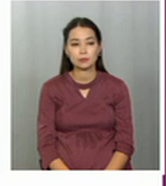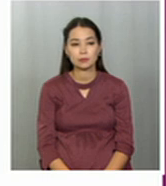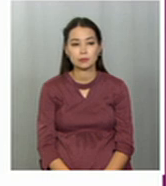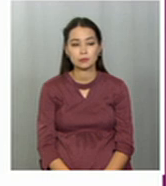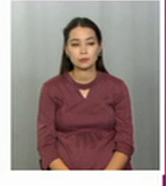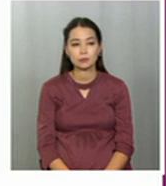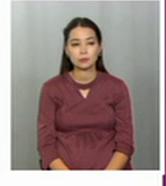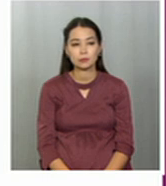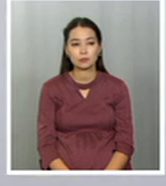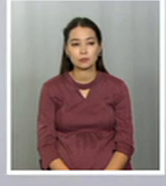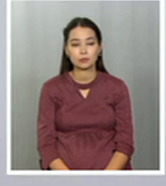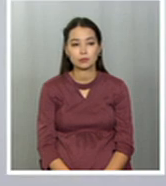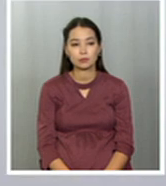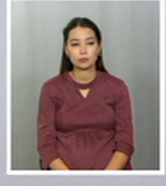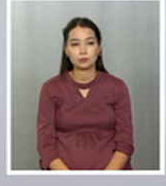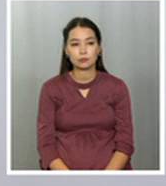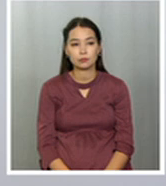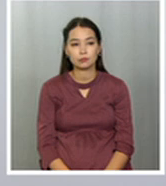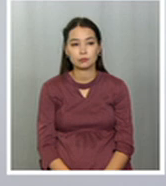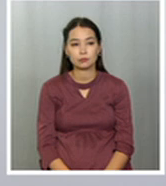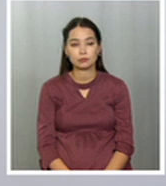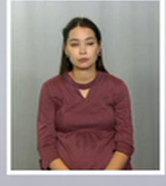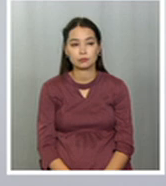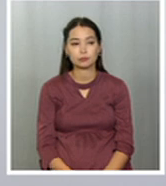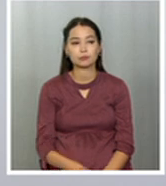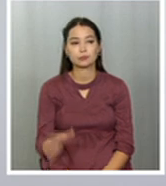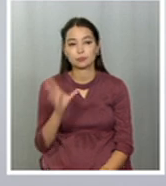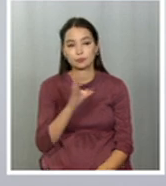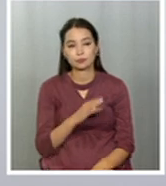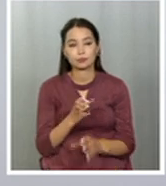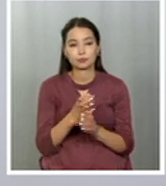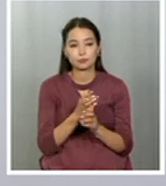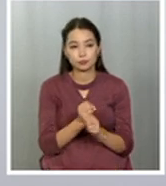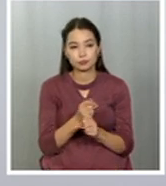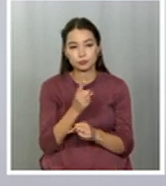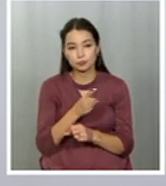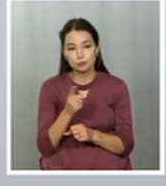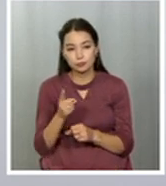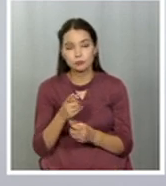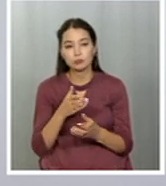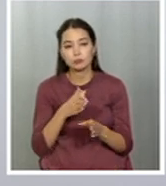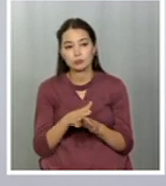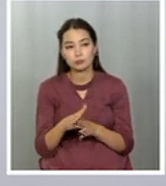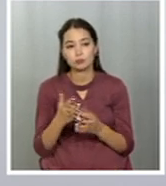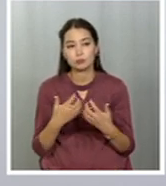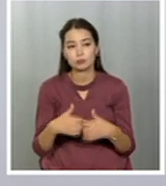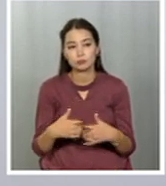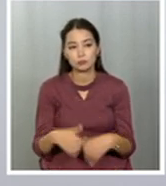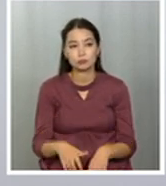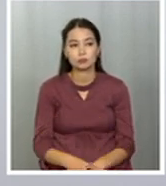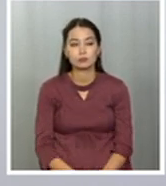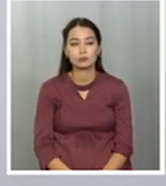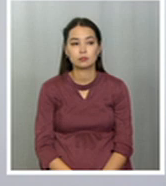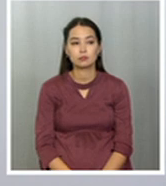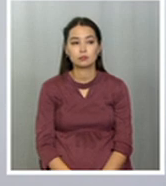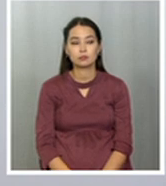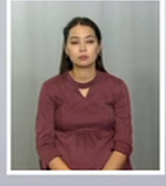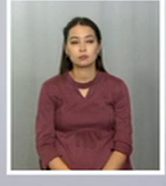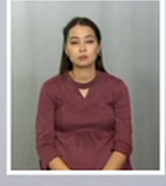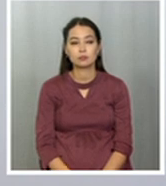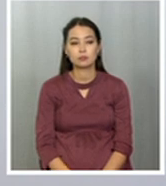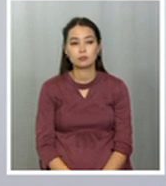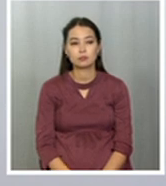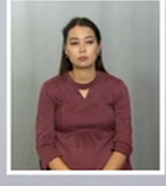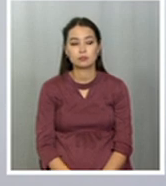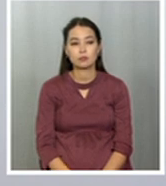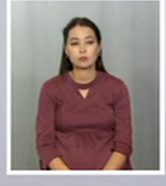Осының қосындысының квадраты. Енді ықшамдайық. Сонда 2А1 қосылған 6-ға 4-ті